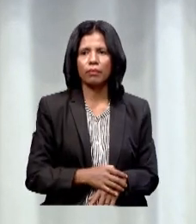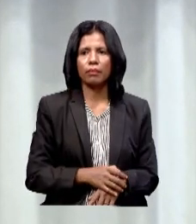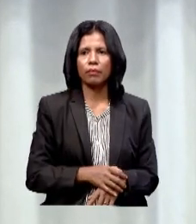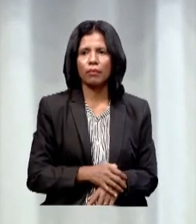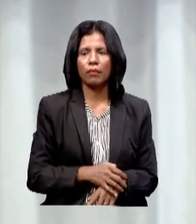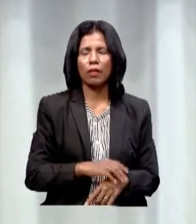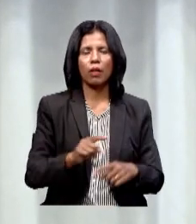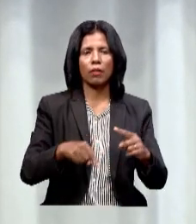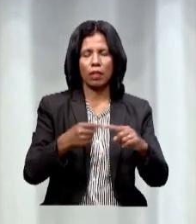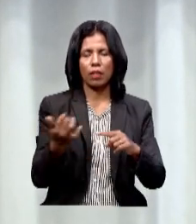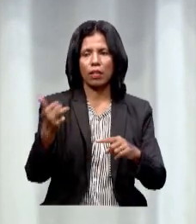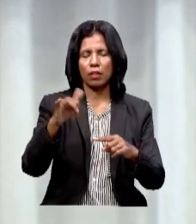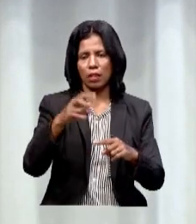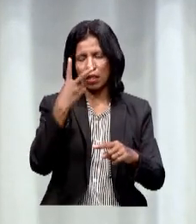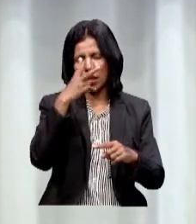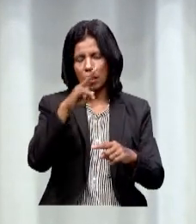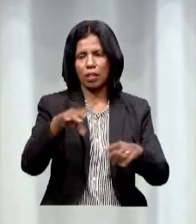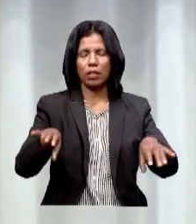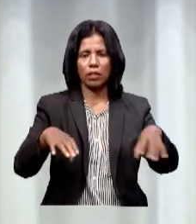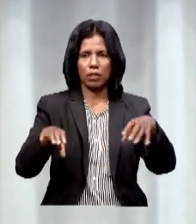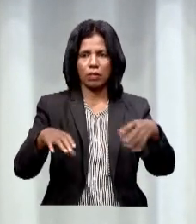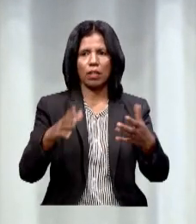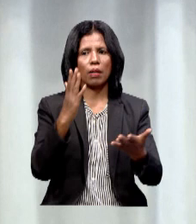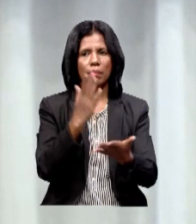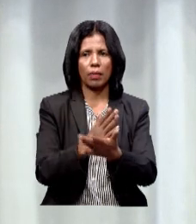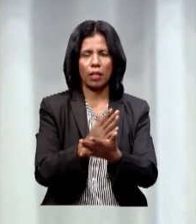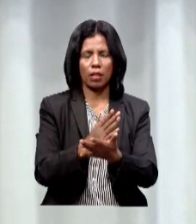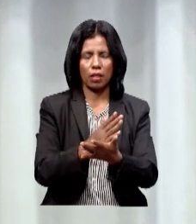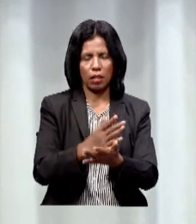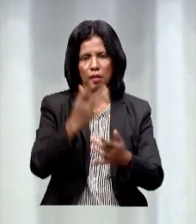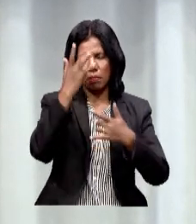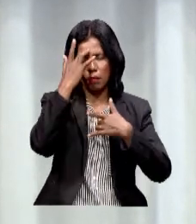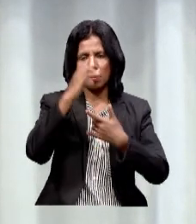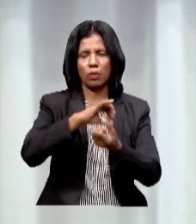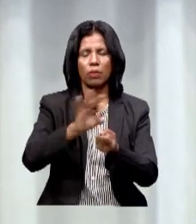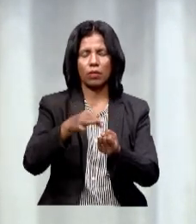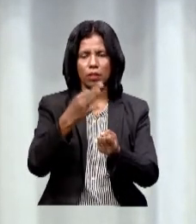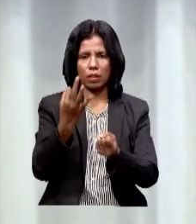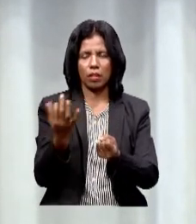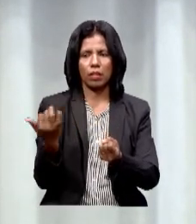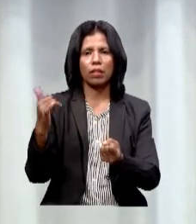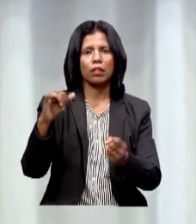Mai dire se non è successo combatte pandemia Covid Sirafona.